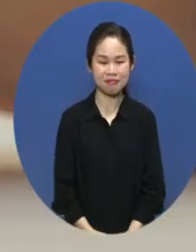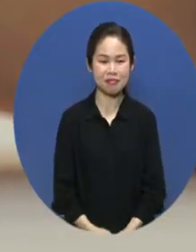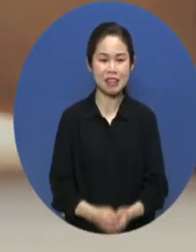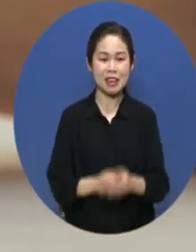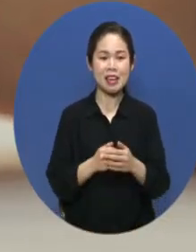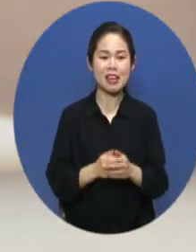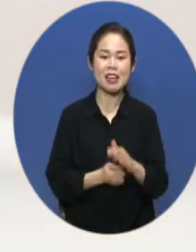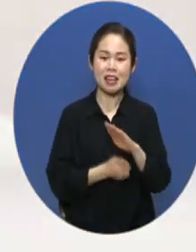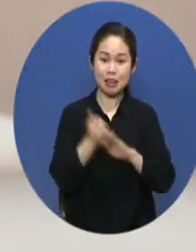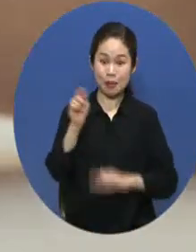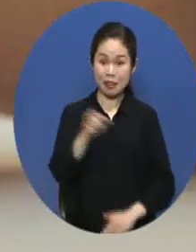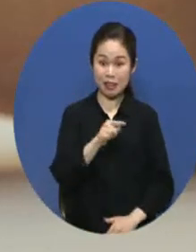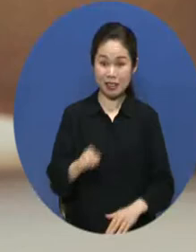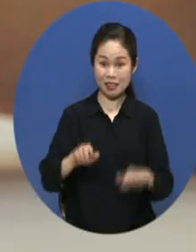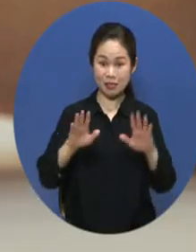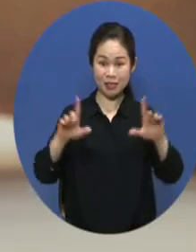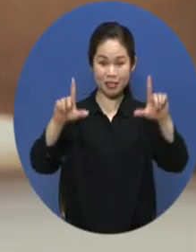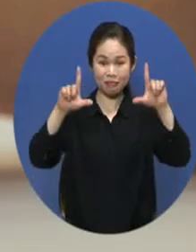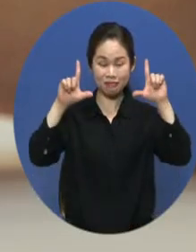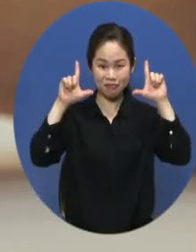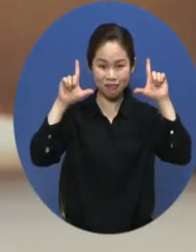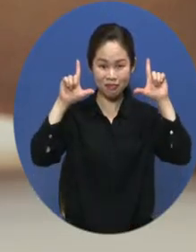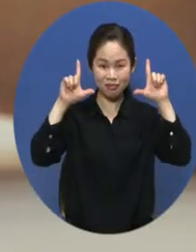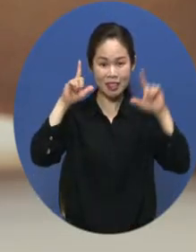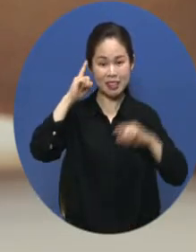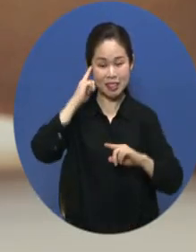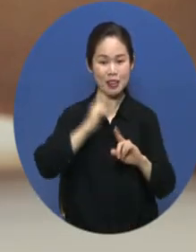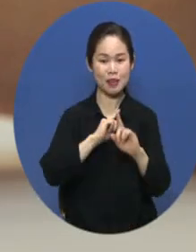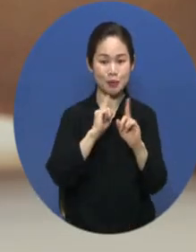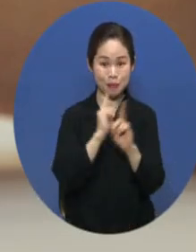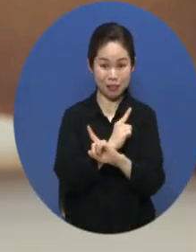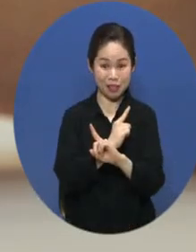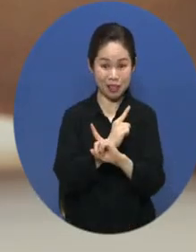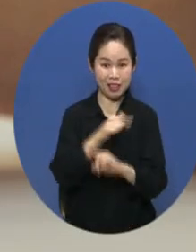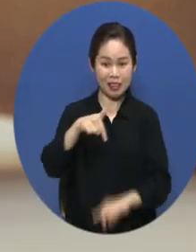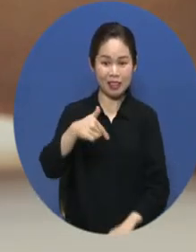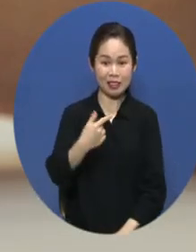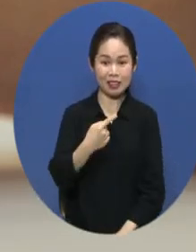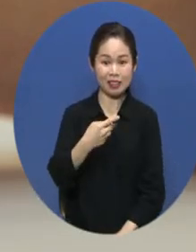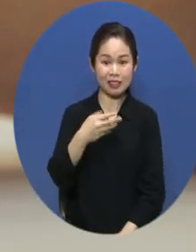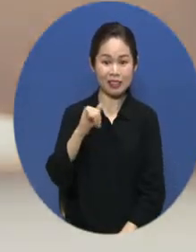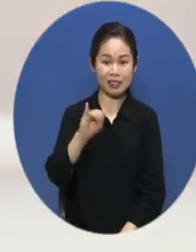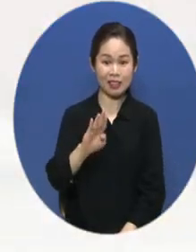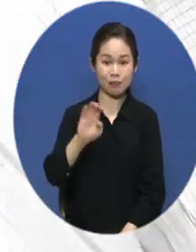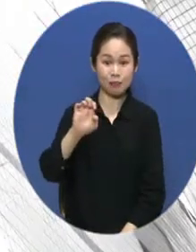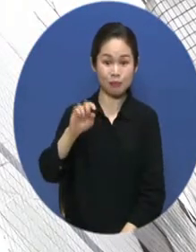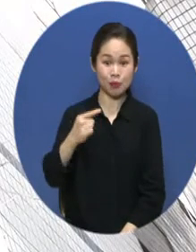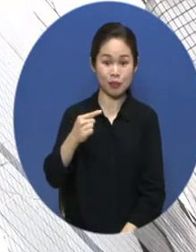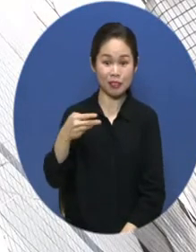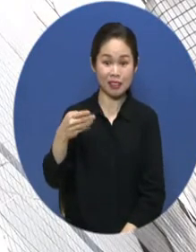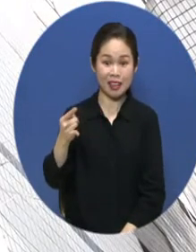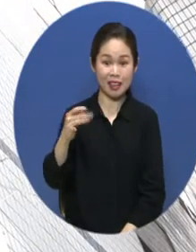희망인 오늘의 주인공. 생각을 바꾸다 그리플레이입니다.